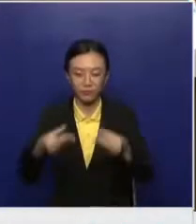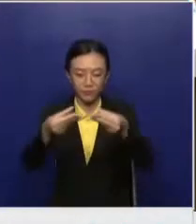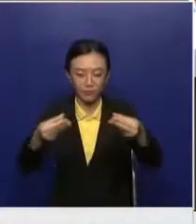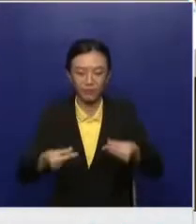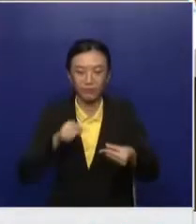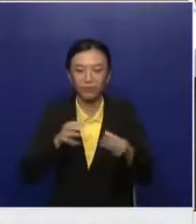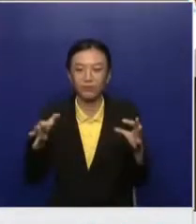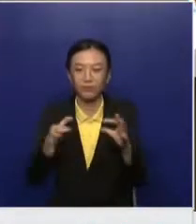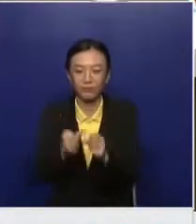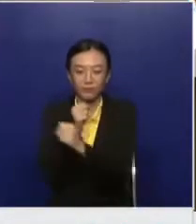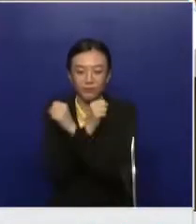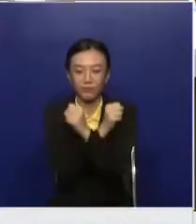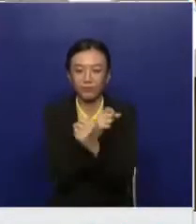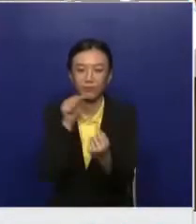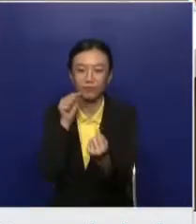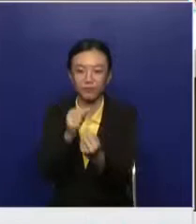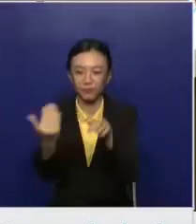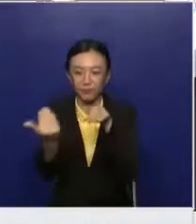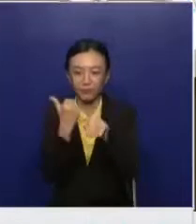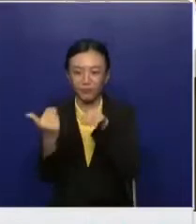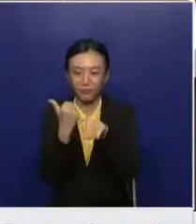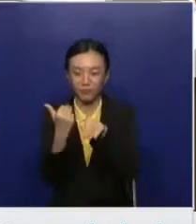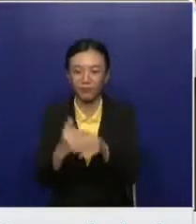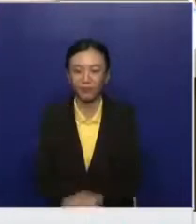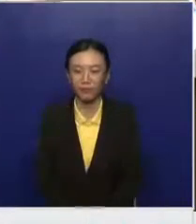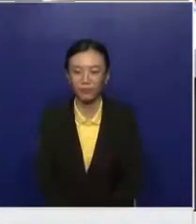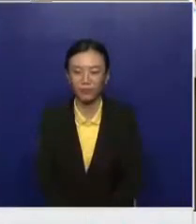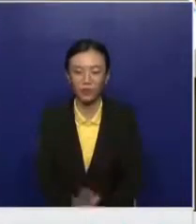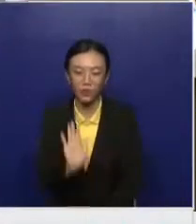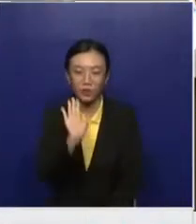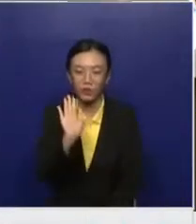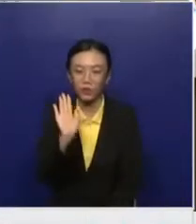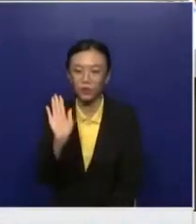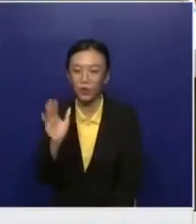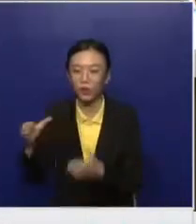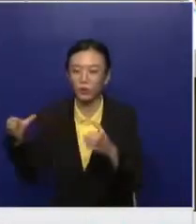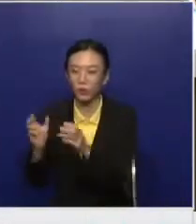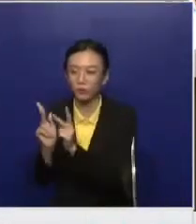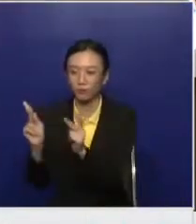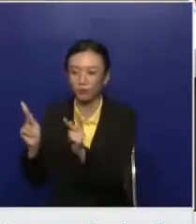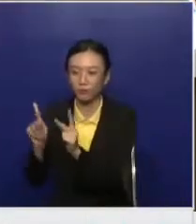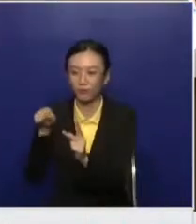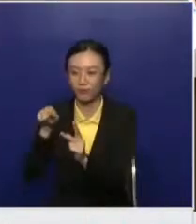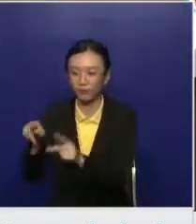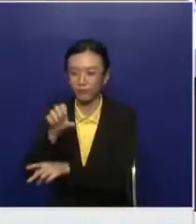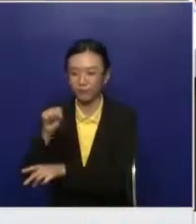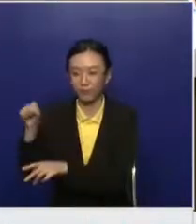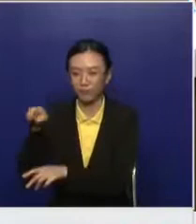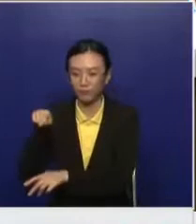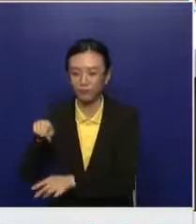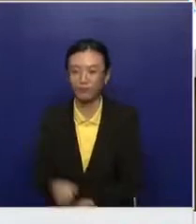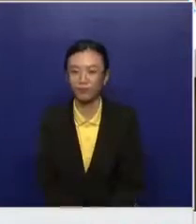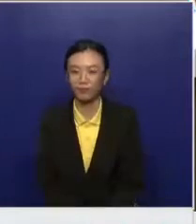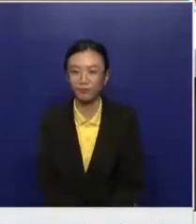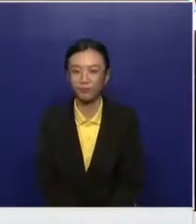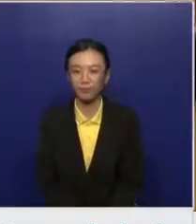อดภัยทางถนนและคมนาคมของคณะกรรมการคมนาคมสภาผู้แทนราษฎรก่อนอื่น